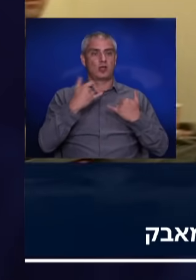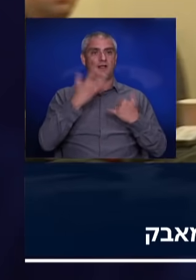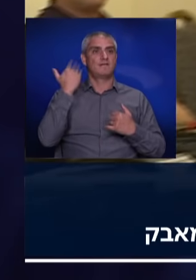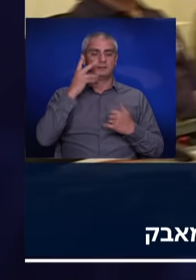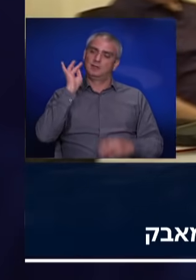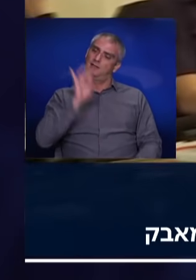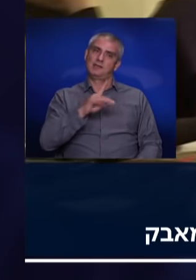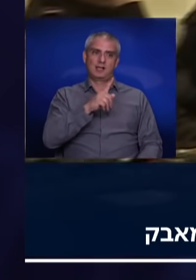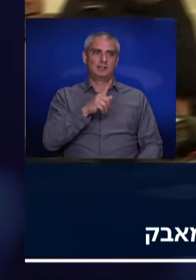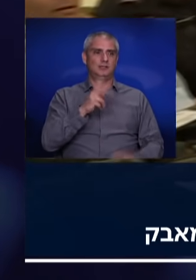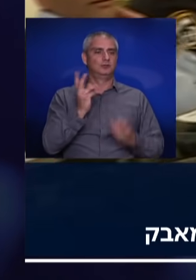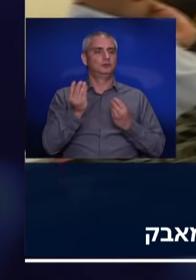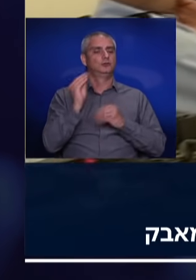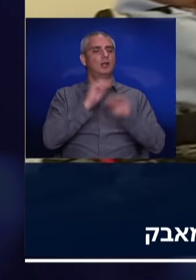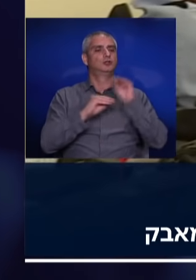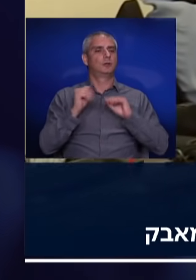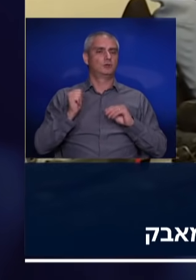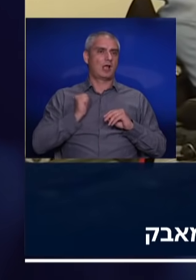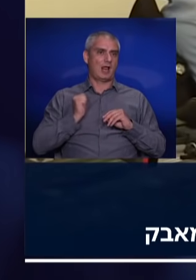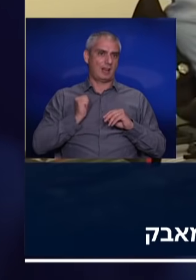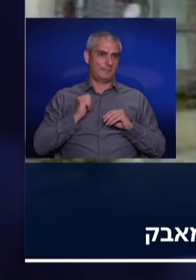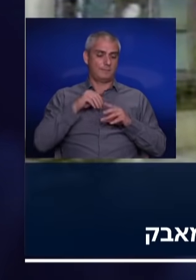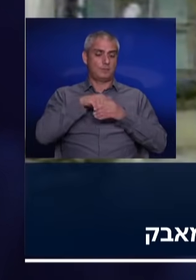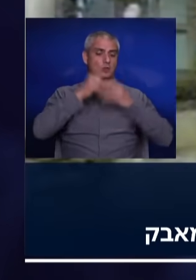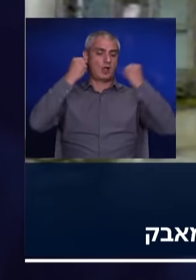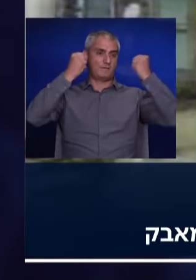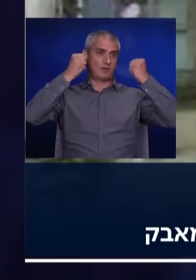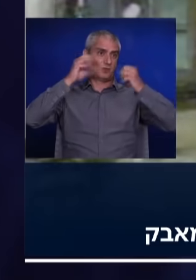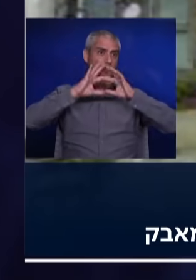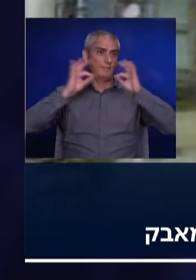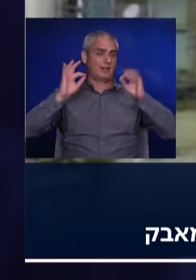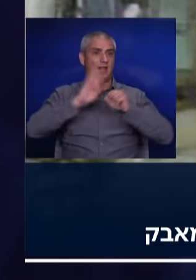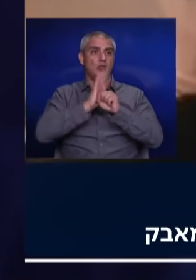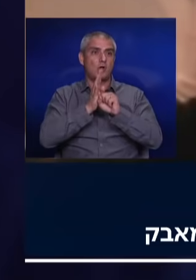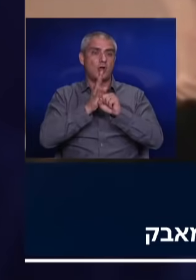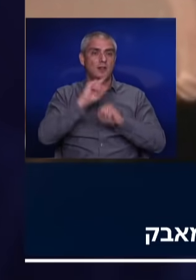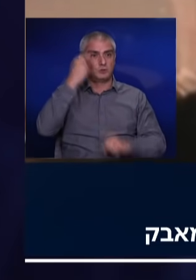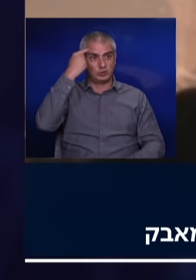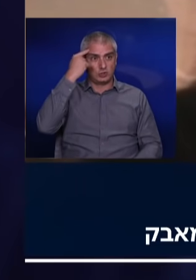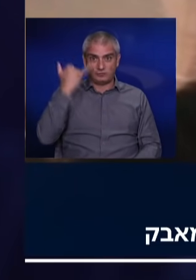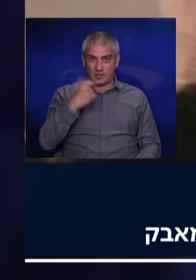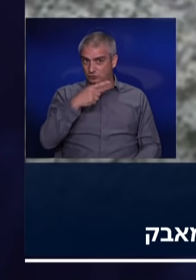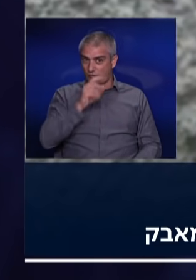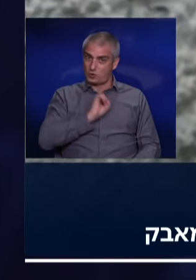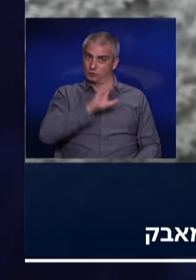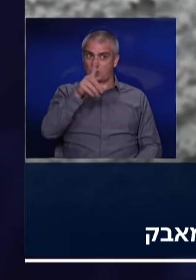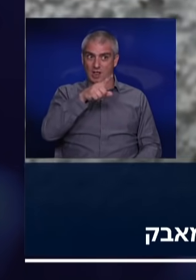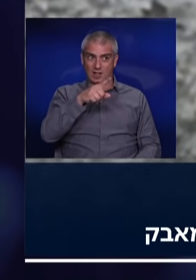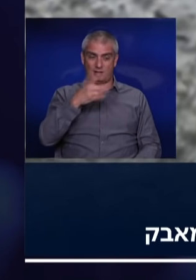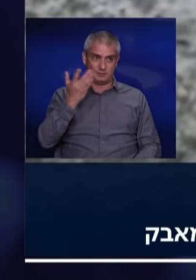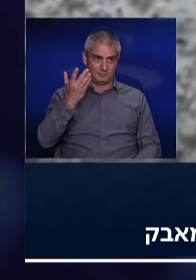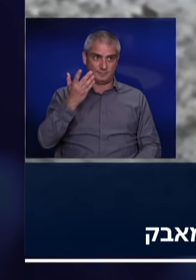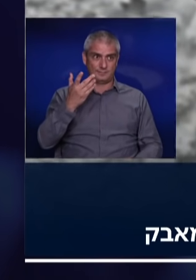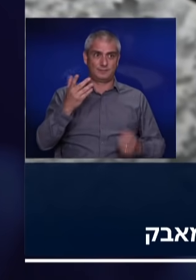התנגד לשיתוף, לשימוש של חיילי צה"ל בהפגנות בתחילת הקורונה. אז מי שחושב עכשיו שהוא ישלח את אשר